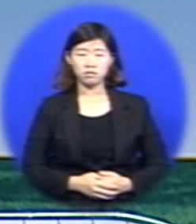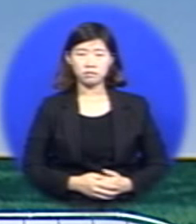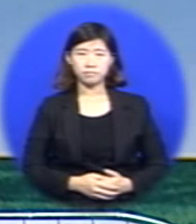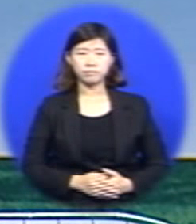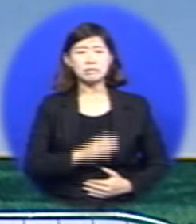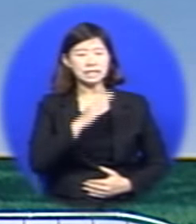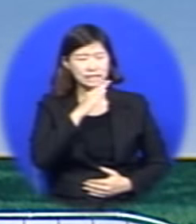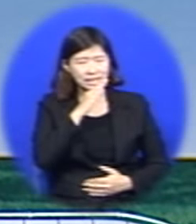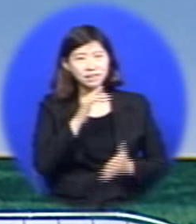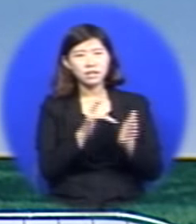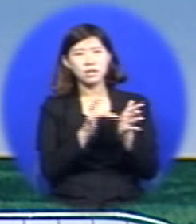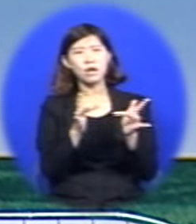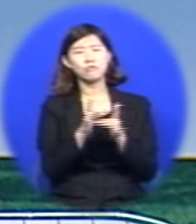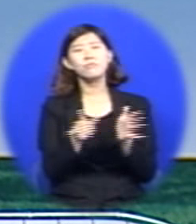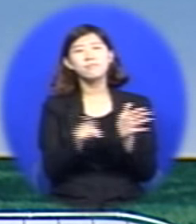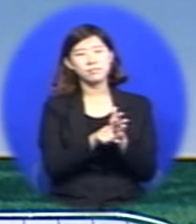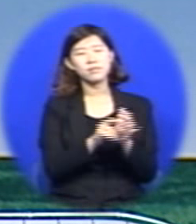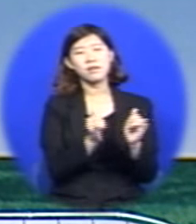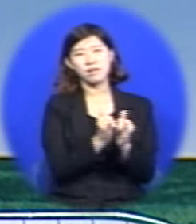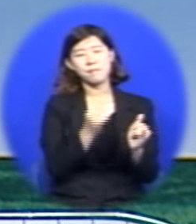진짜 예수 믿는 사람만 할 수 있어요.